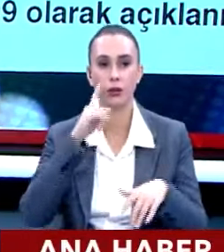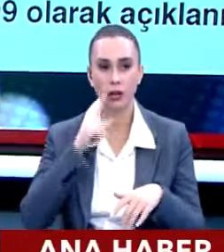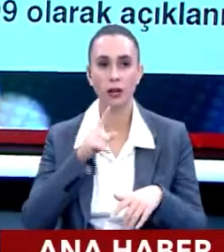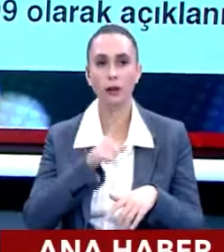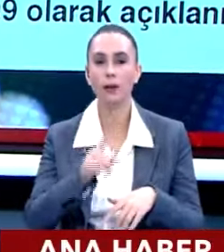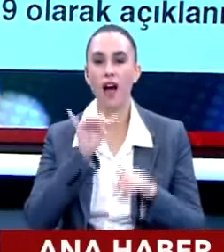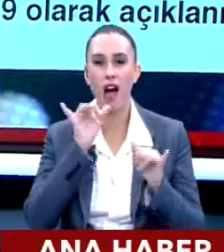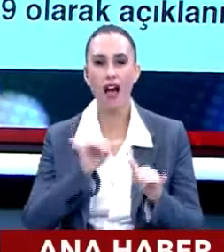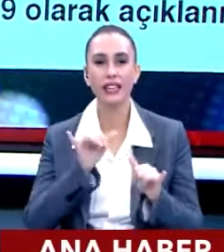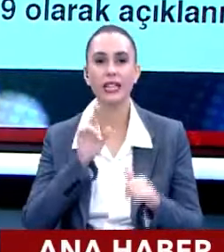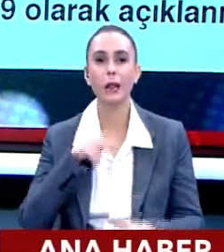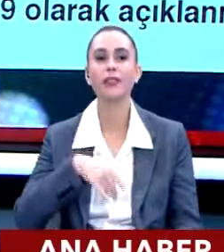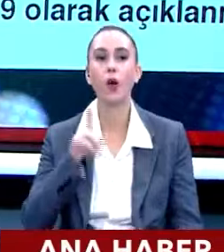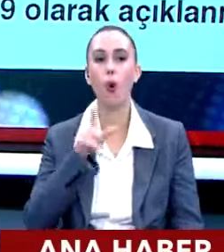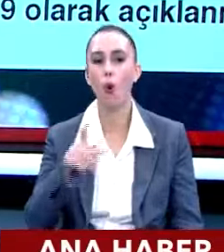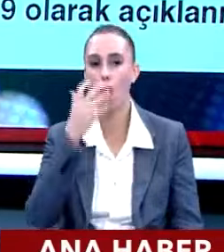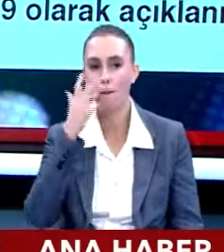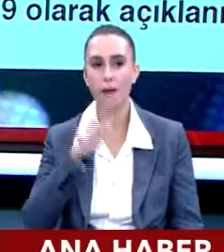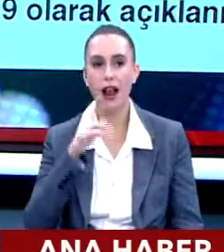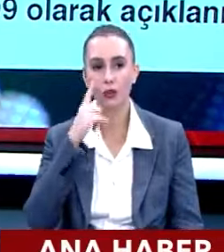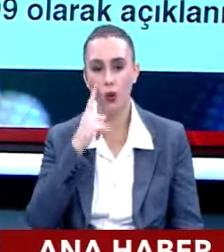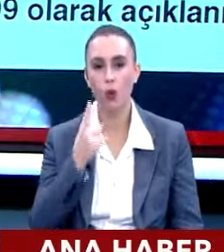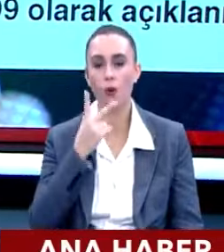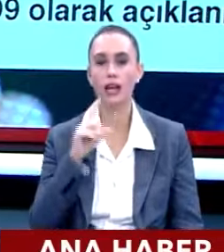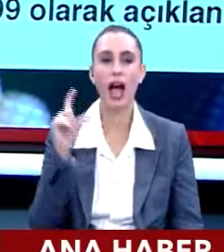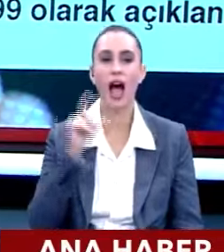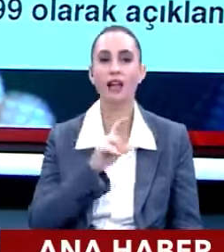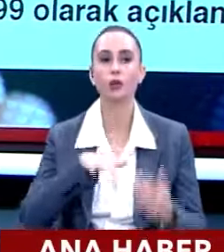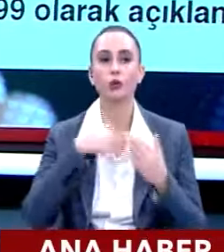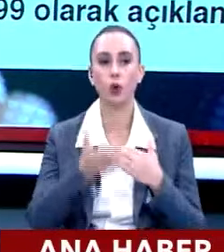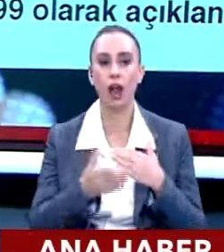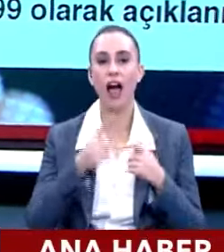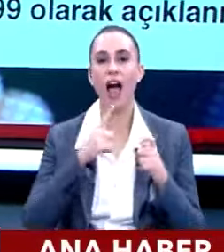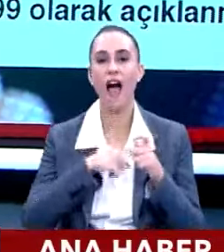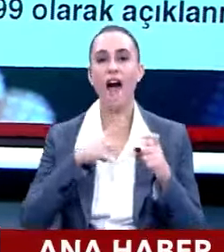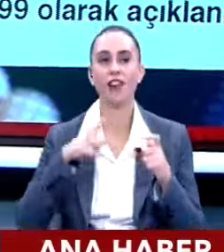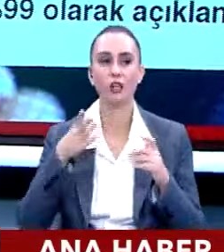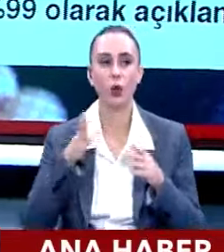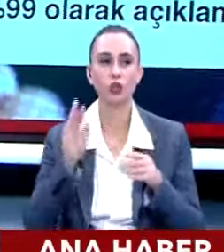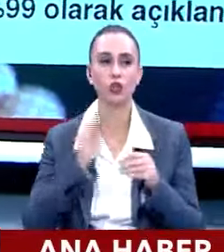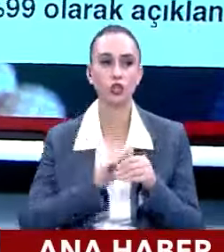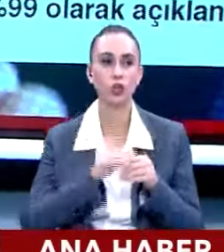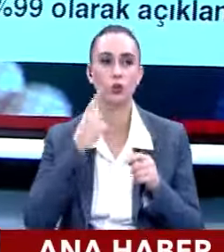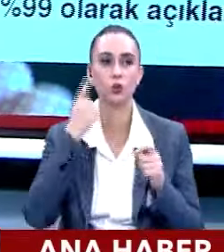Bankası anketinde yansıdığı gibi değil. Oradaki beklenti ise 12 ay sonrası enflasyon hedefinin